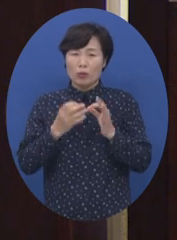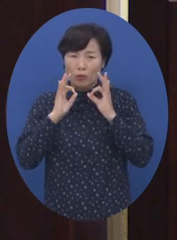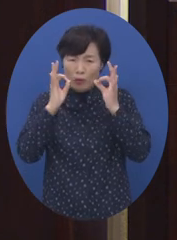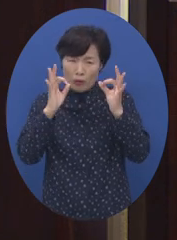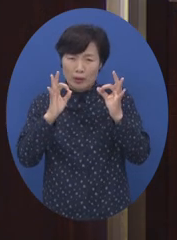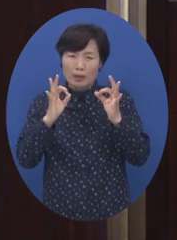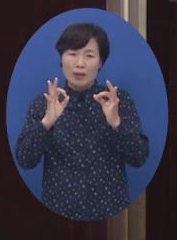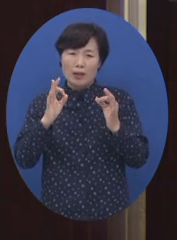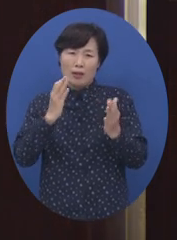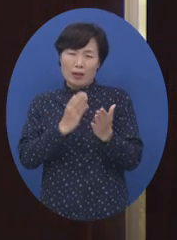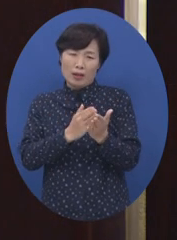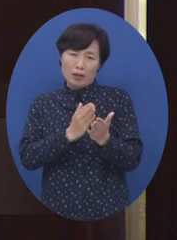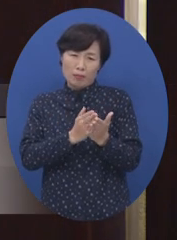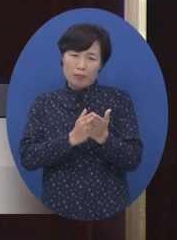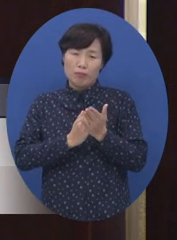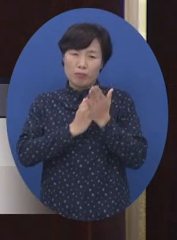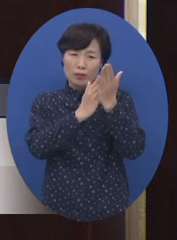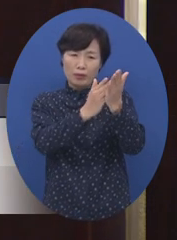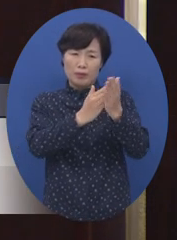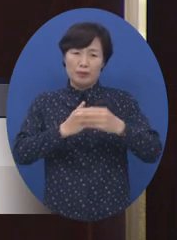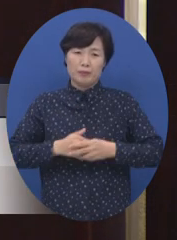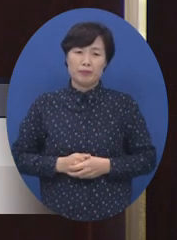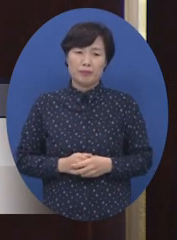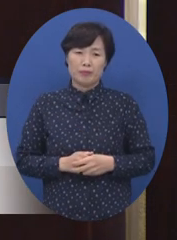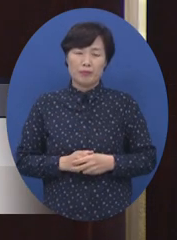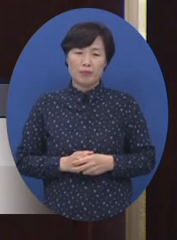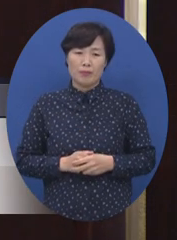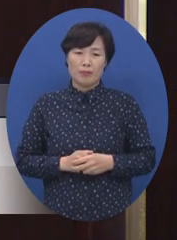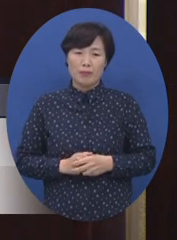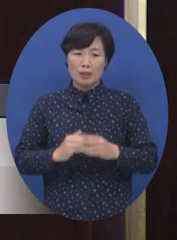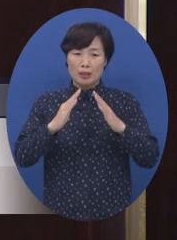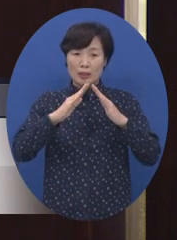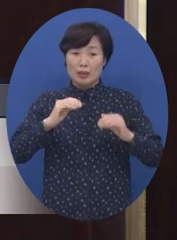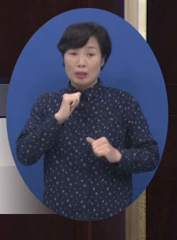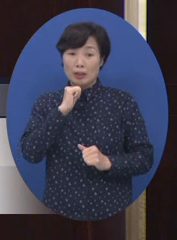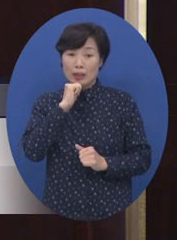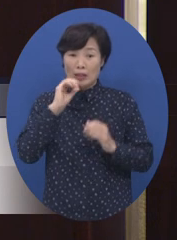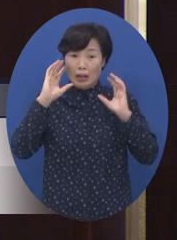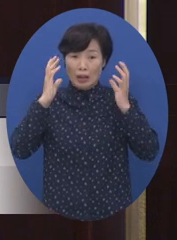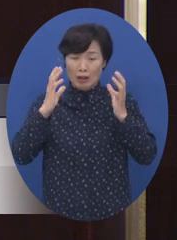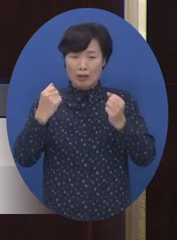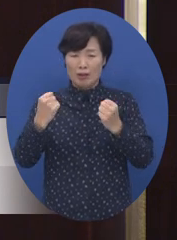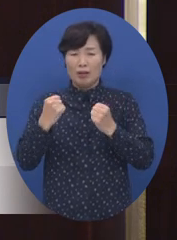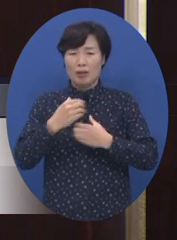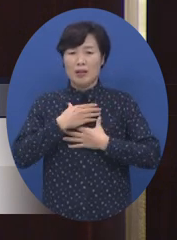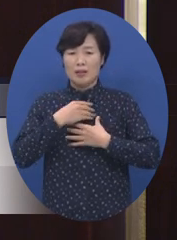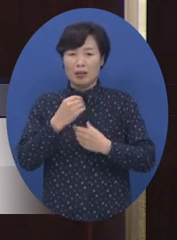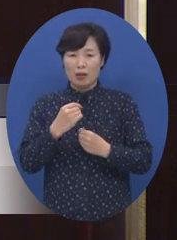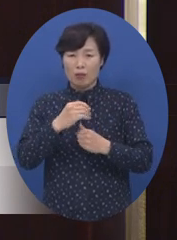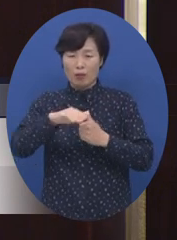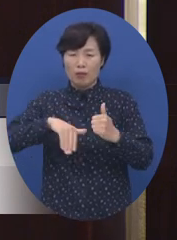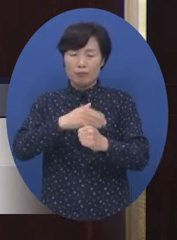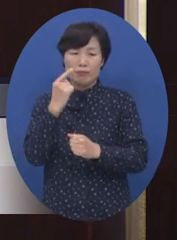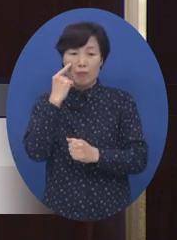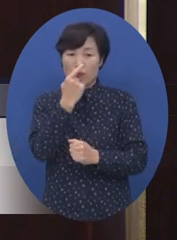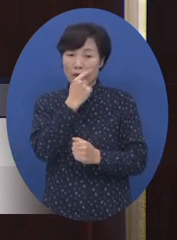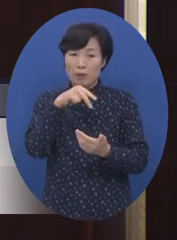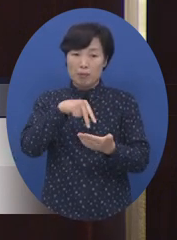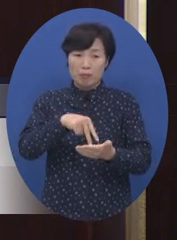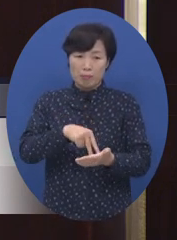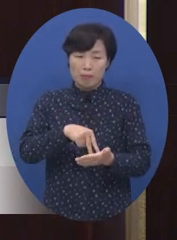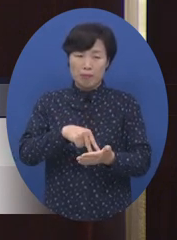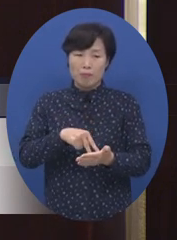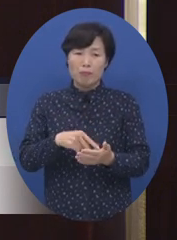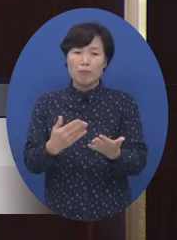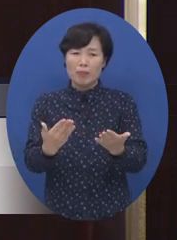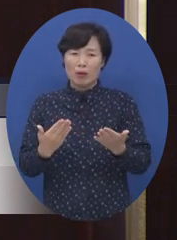강력히 촉구합니다. 주거빈곤의 전 아동들이 건강하고 안전한 주거 환경을 보장받고 차별 없는 삶으로 진입할